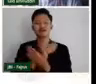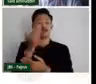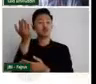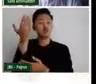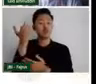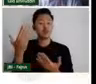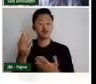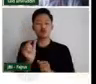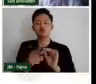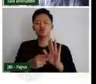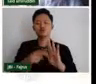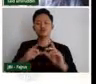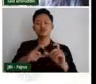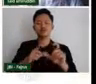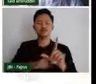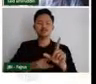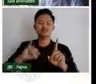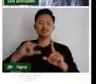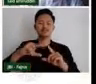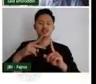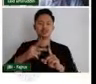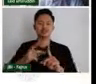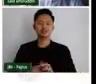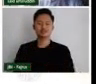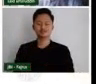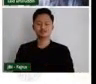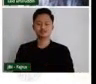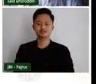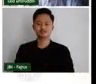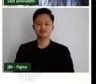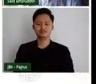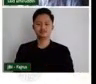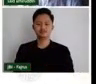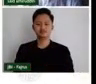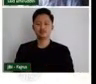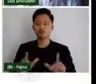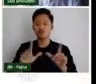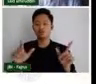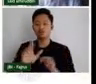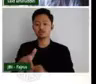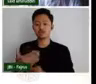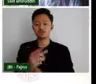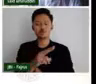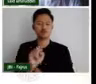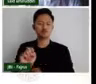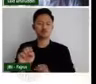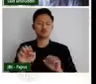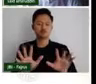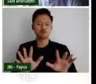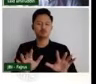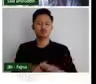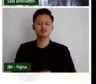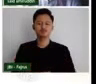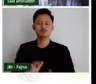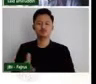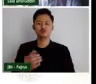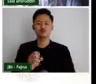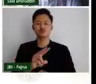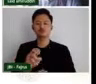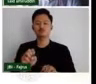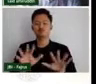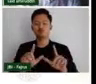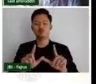Kuala Banda Aceh. Itu lulusnya tahun 2010. Baik, sebelum saya